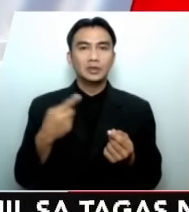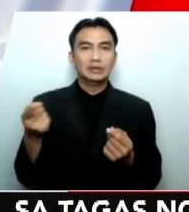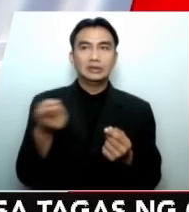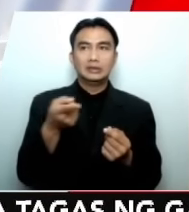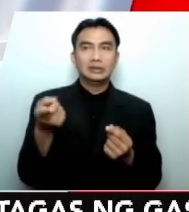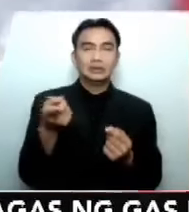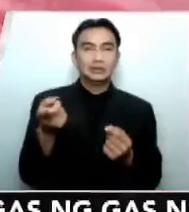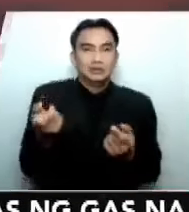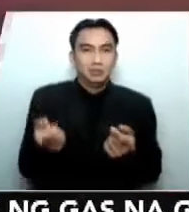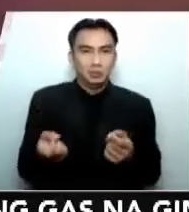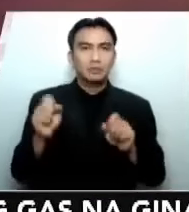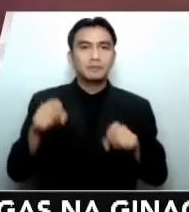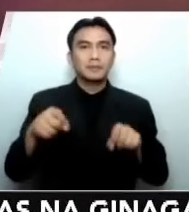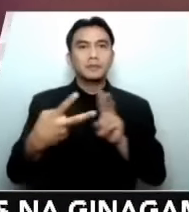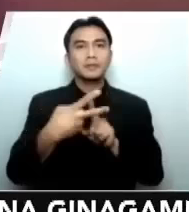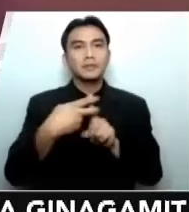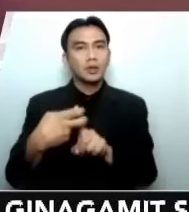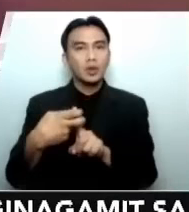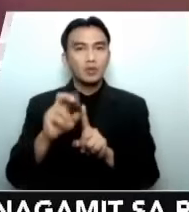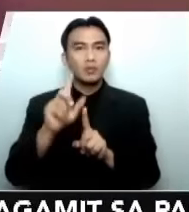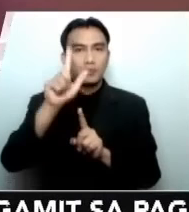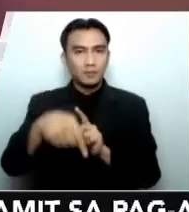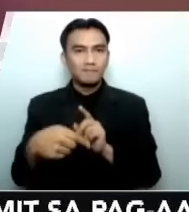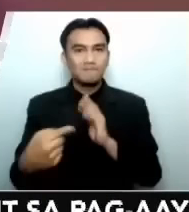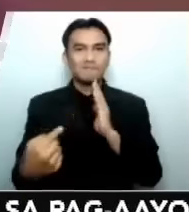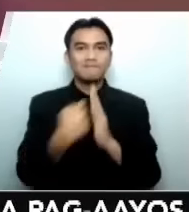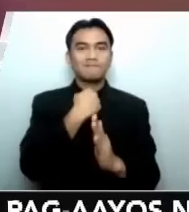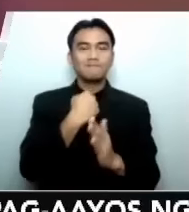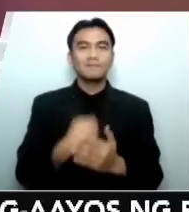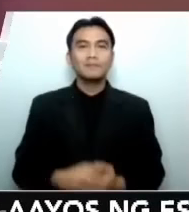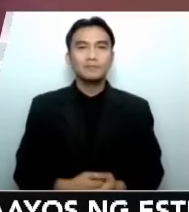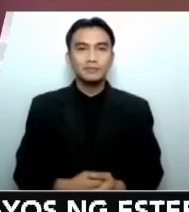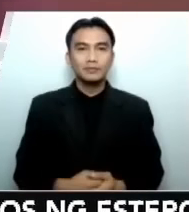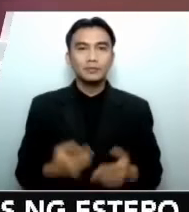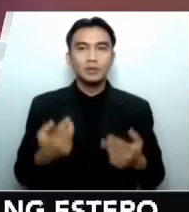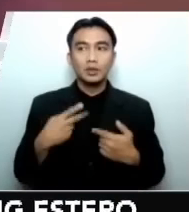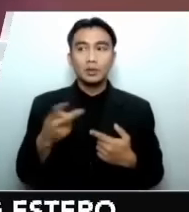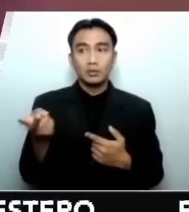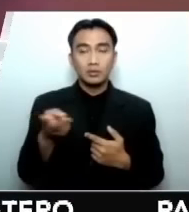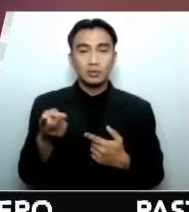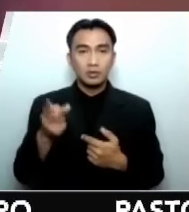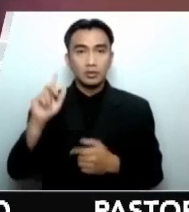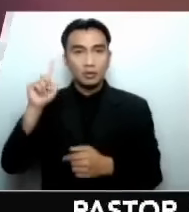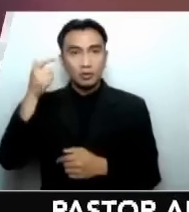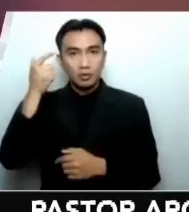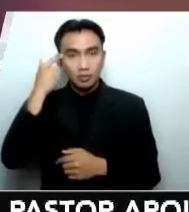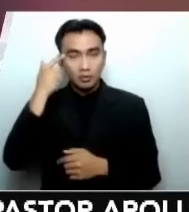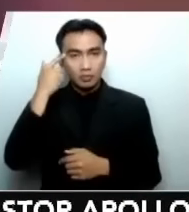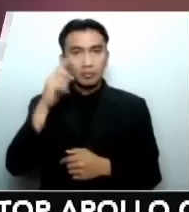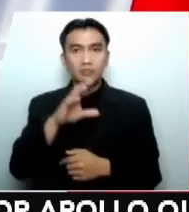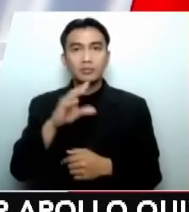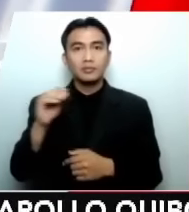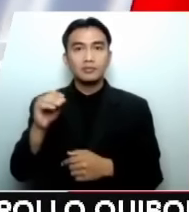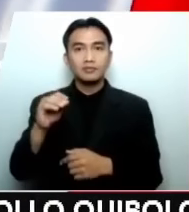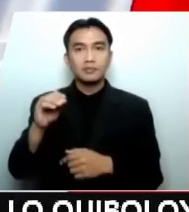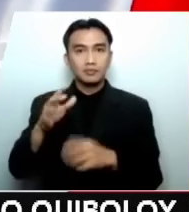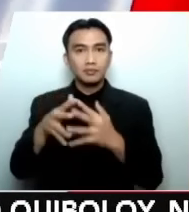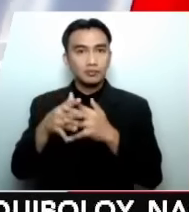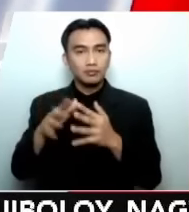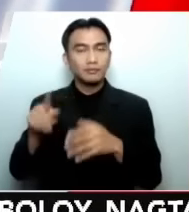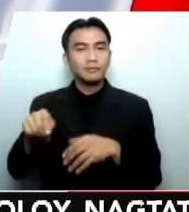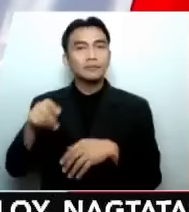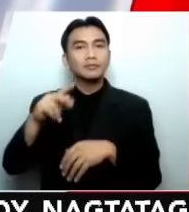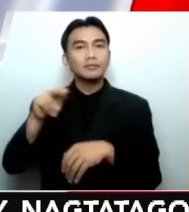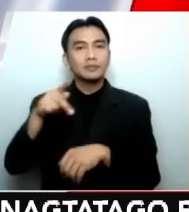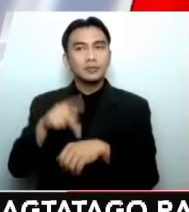kaya patayin. May sabuatan din daw ang gobyerno ng Amerika at Marcos administration laban sa kanya. President